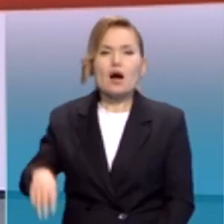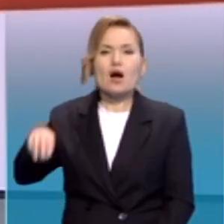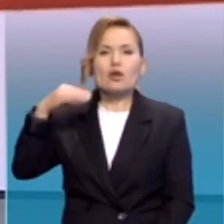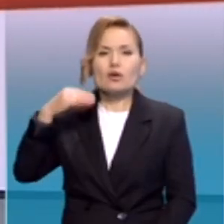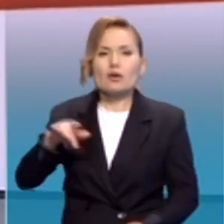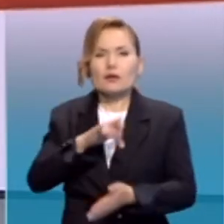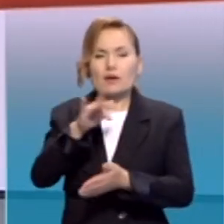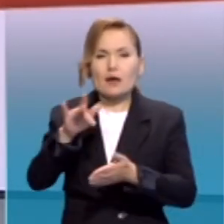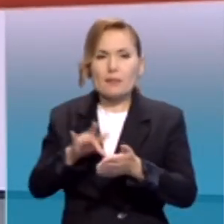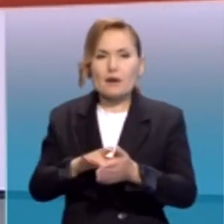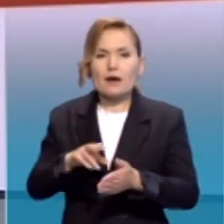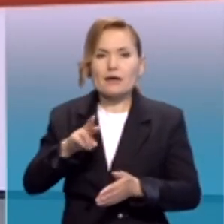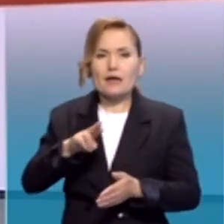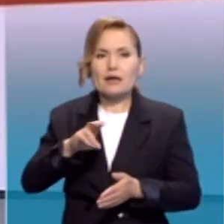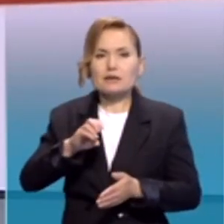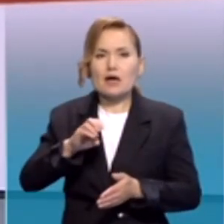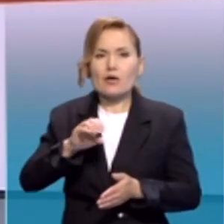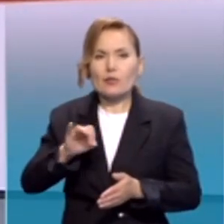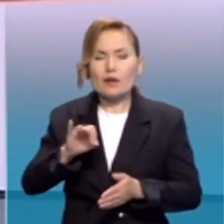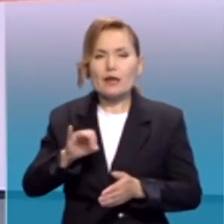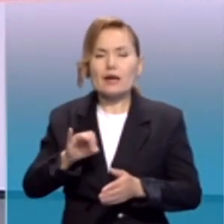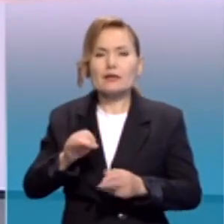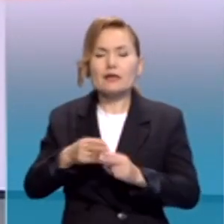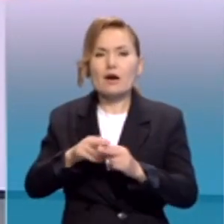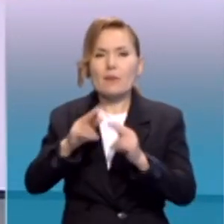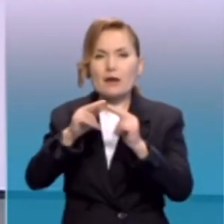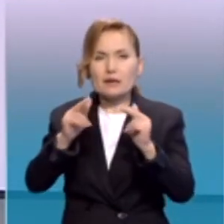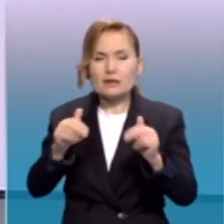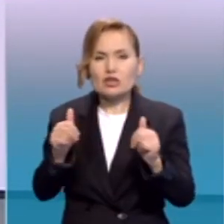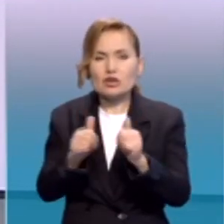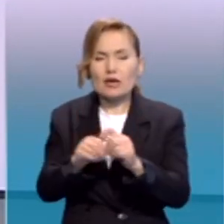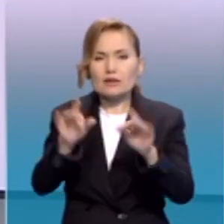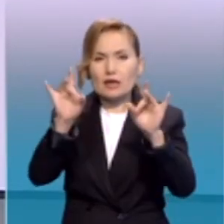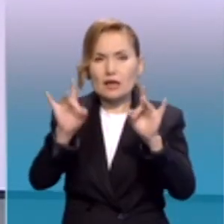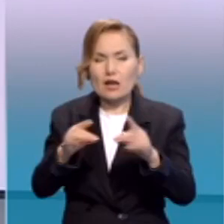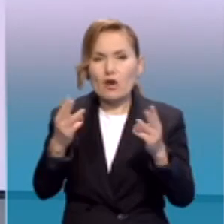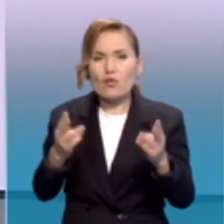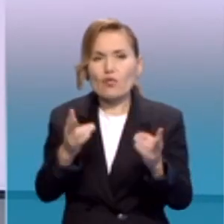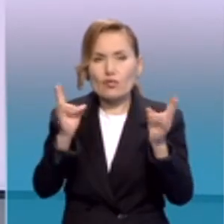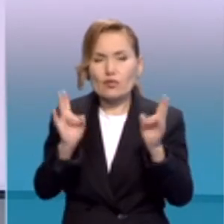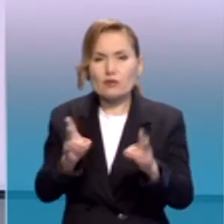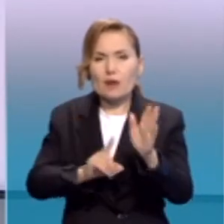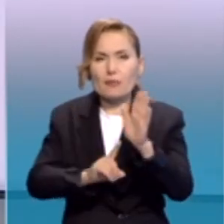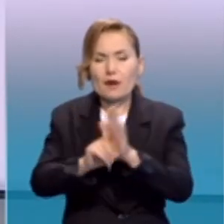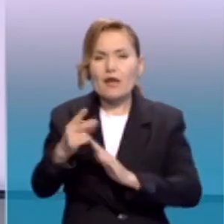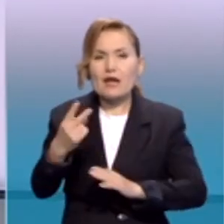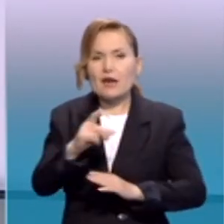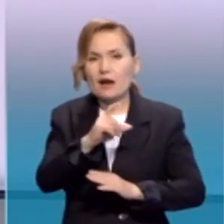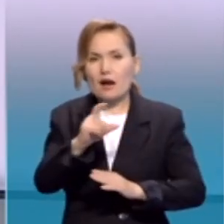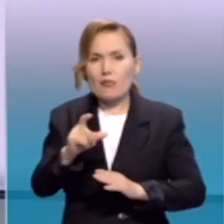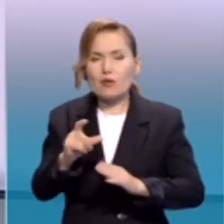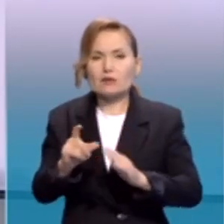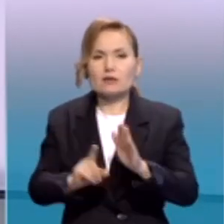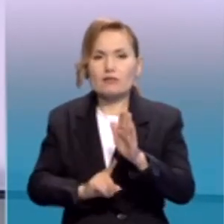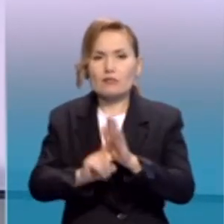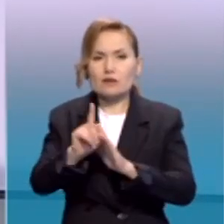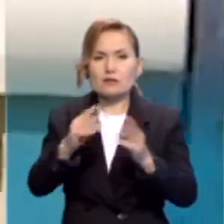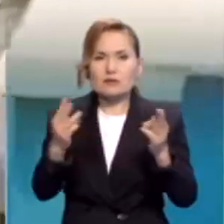Түркістанда Қожа Ахмет Ясауи кесенесінің жанындағы мейрамханадан өрт шықты. Қызыл жалын ғимараттың екінші қабатында басталған.